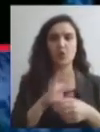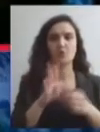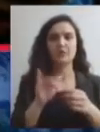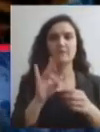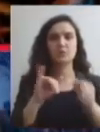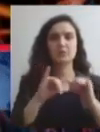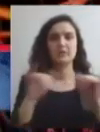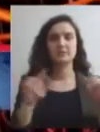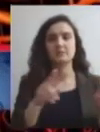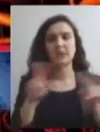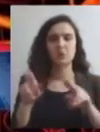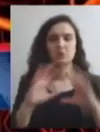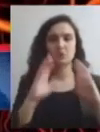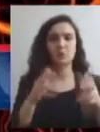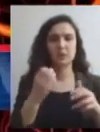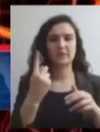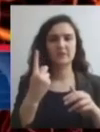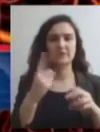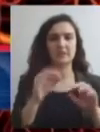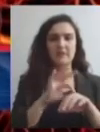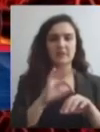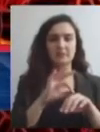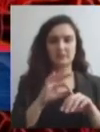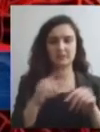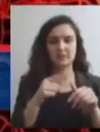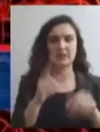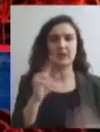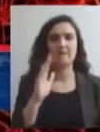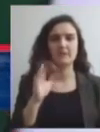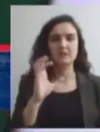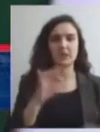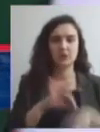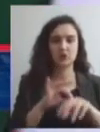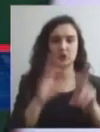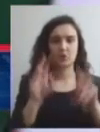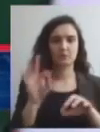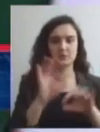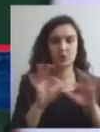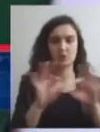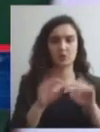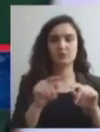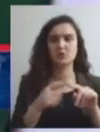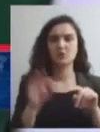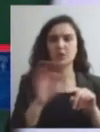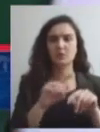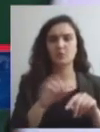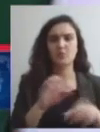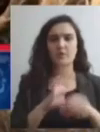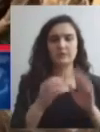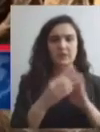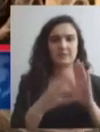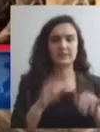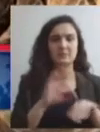გავრცელების პარალელურად მსოფლიო კიდევ ერთი დაავადების, კერძოდ კავასაკის სინდრომის შესახებ ალაპარაკდა. ცნობები იმის შესახებ, რომ COVID-19-ით